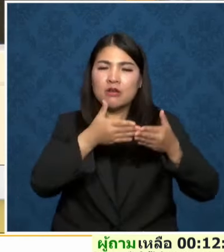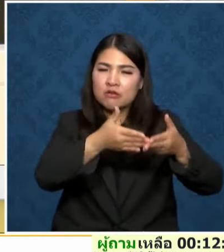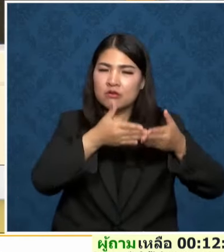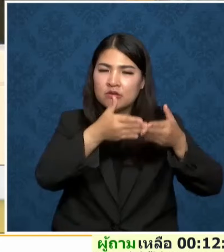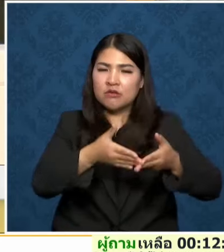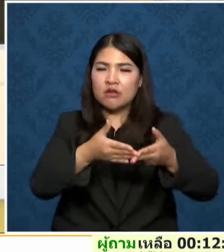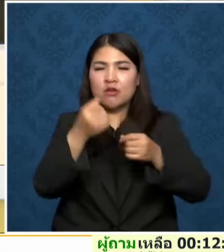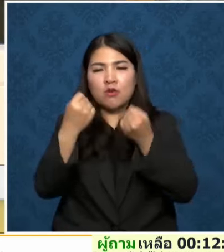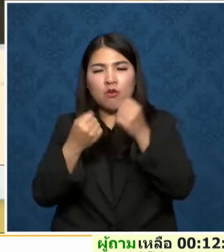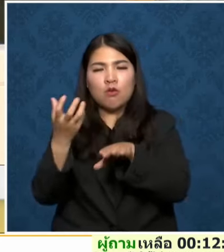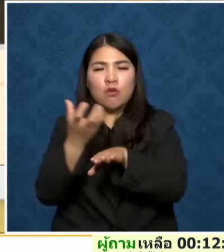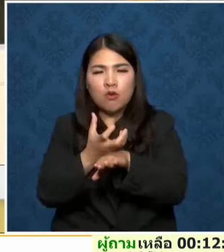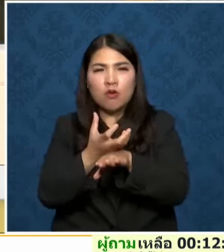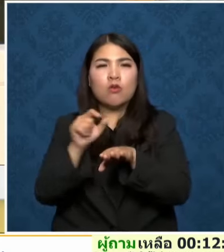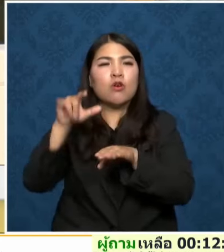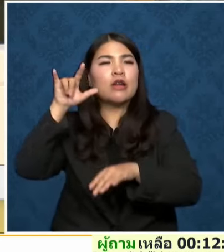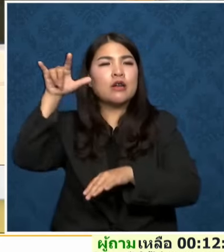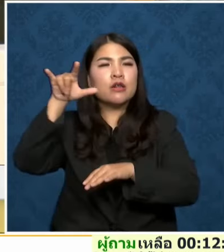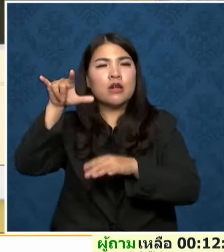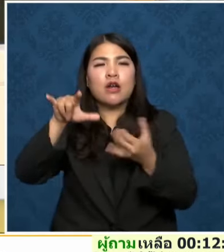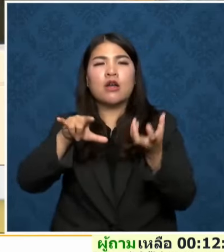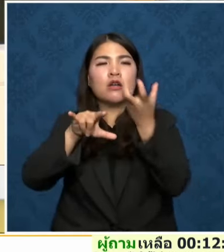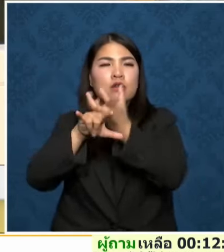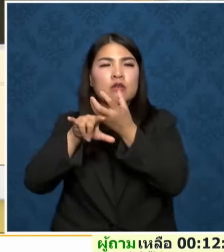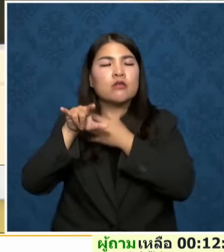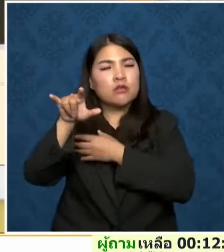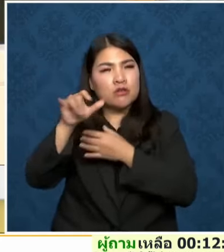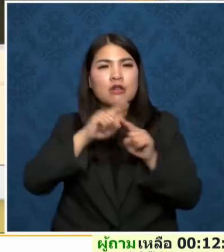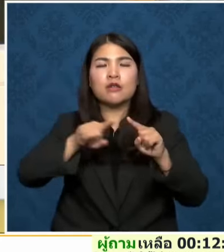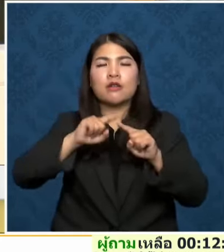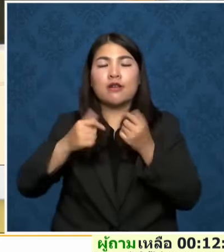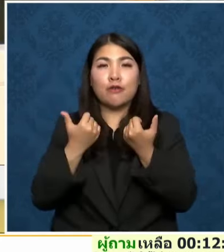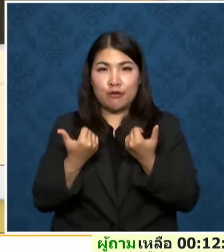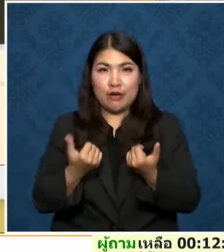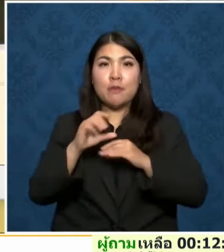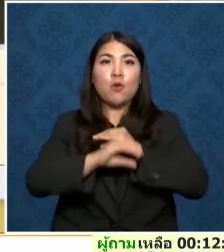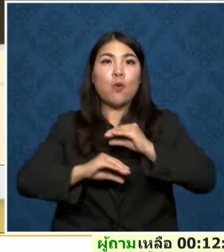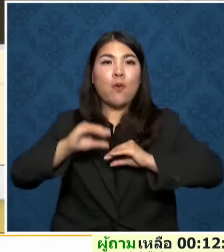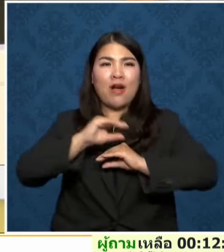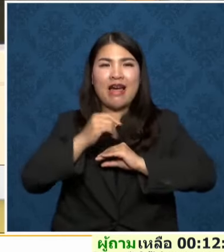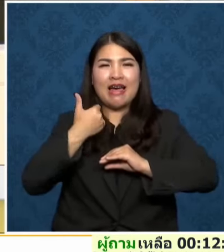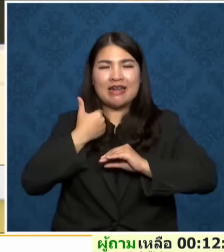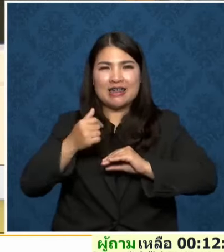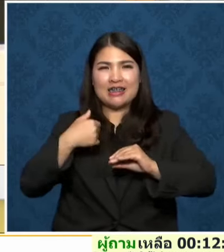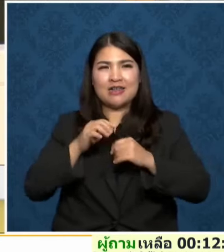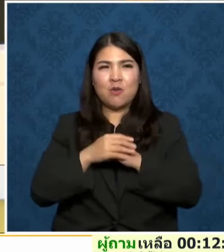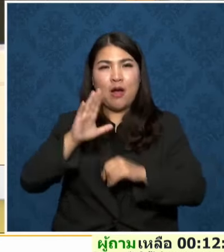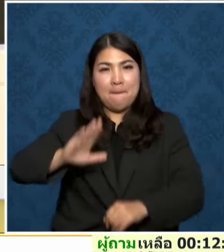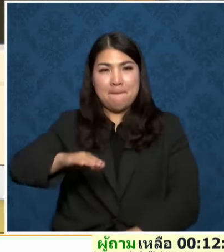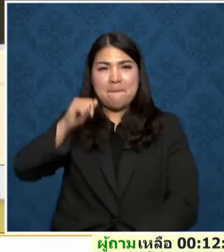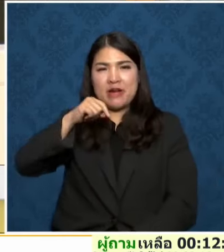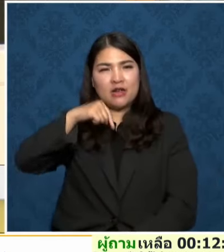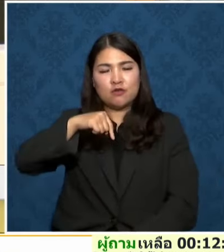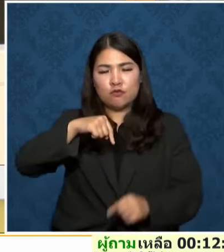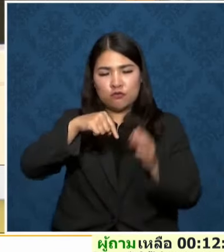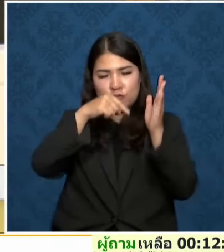ส่งทางบกและการขนส่งทางอากาศซึ่โครงการดงกล่าวเป็โครงขายทางหลวงระหว่างเมืองสู่พ